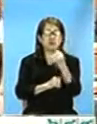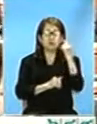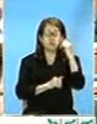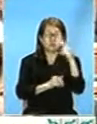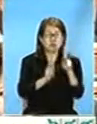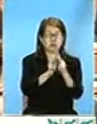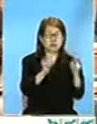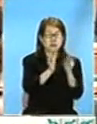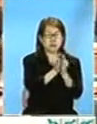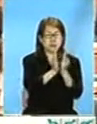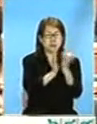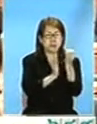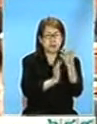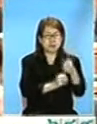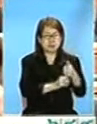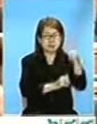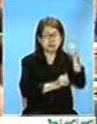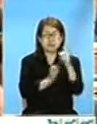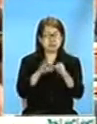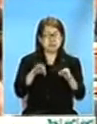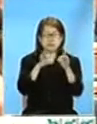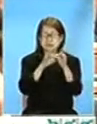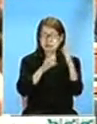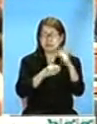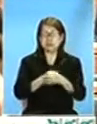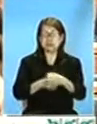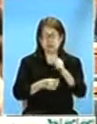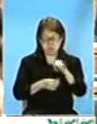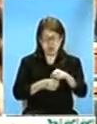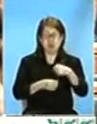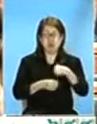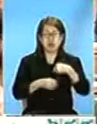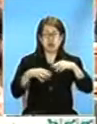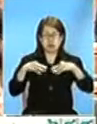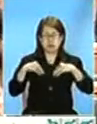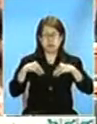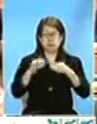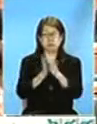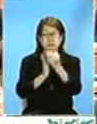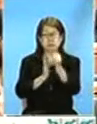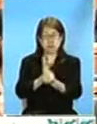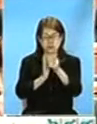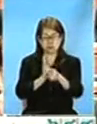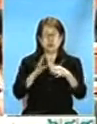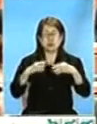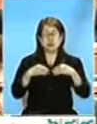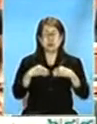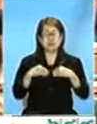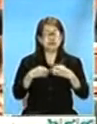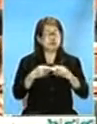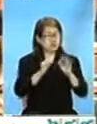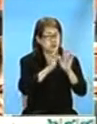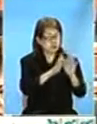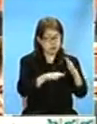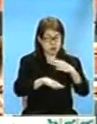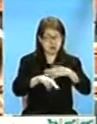ได้นั่นเป็นเรื่องรองแต่ว่าผมก็ต้องยอมรับนะครับผมอยากกลับเรียนท่านประธานว่าผมนั่งฟังการ